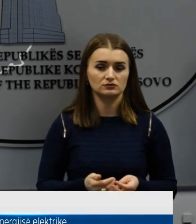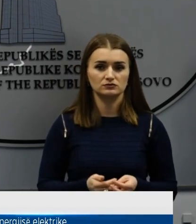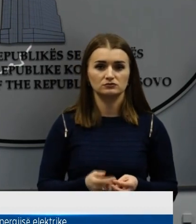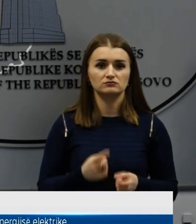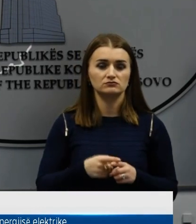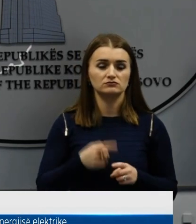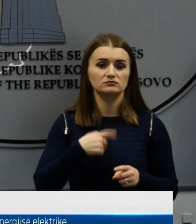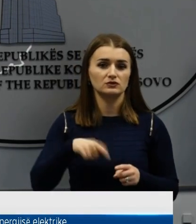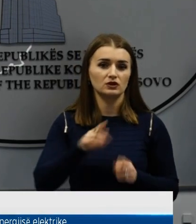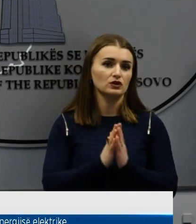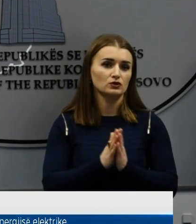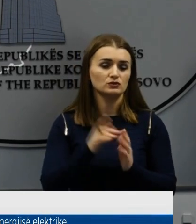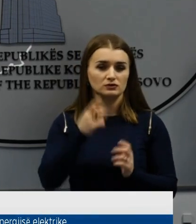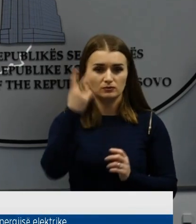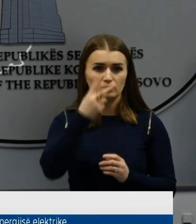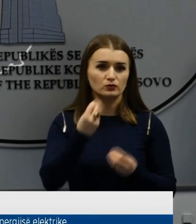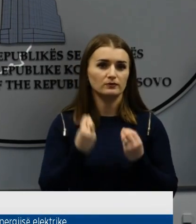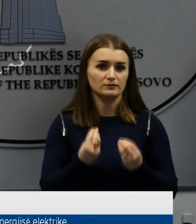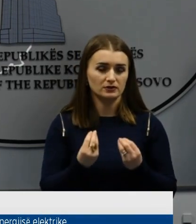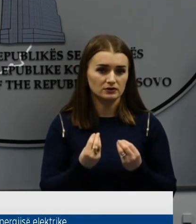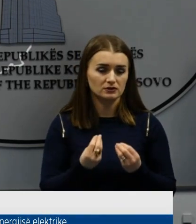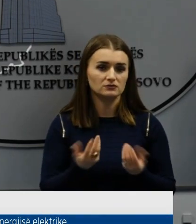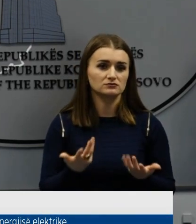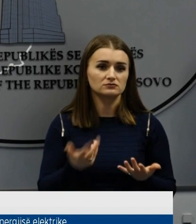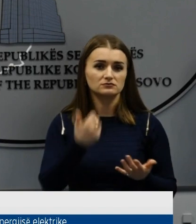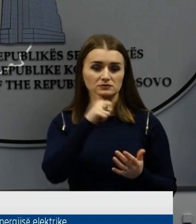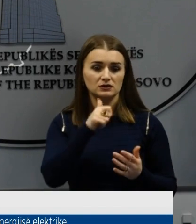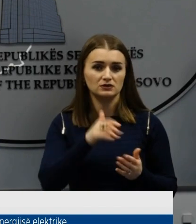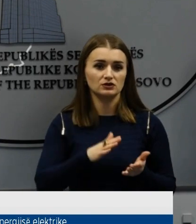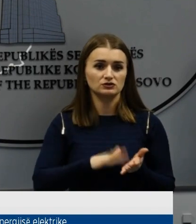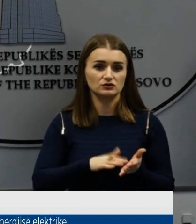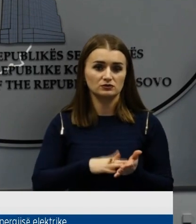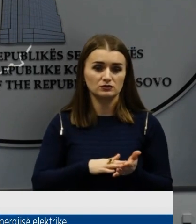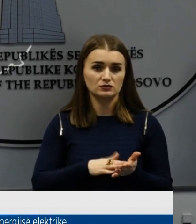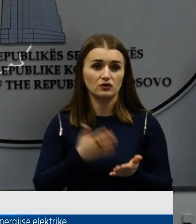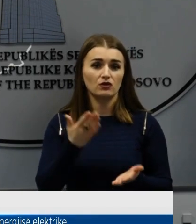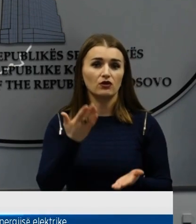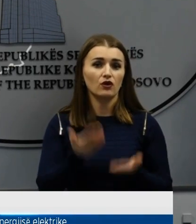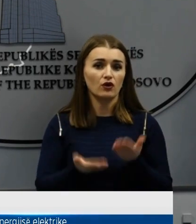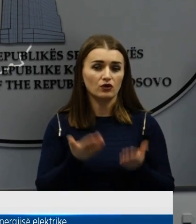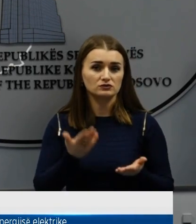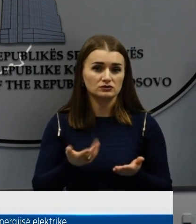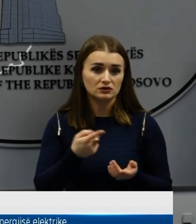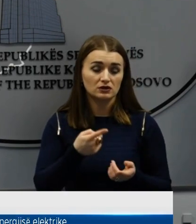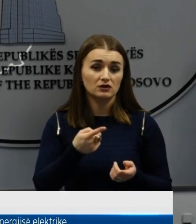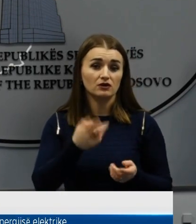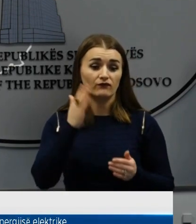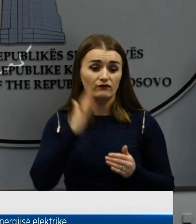kuptimin tuaj, sepse në fund të fundit ose do të paguani ju, ose do të paguajmë